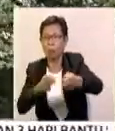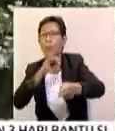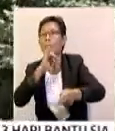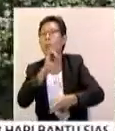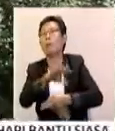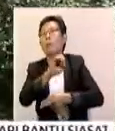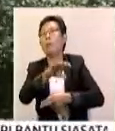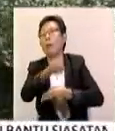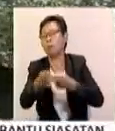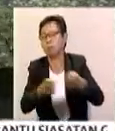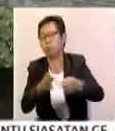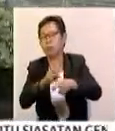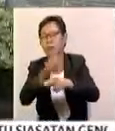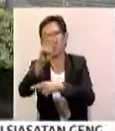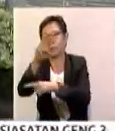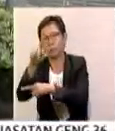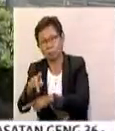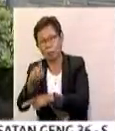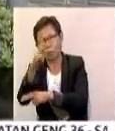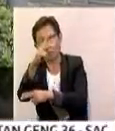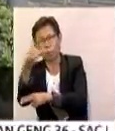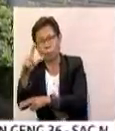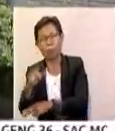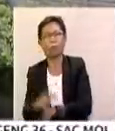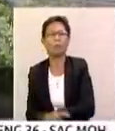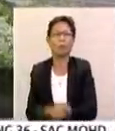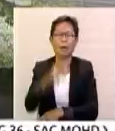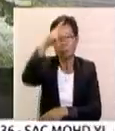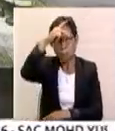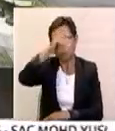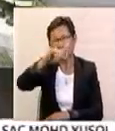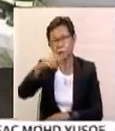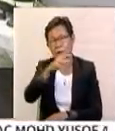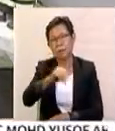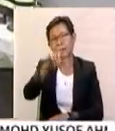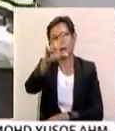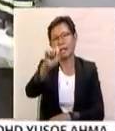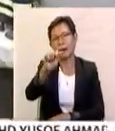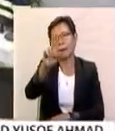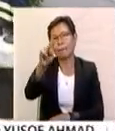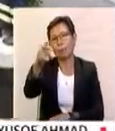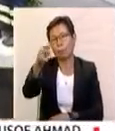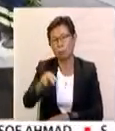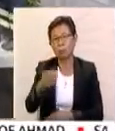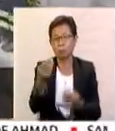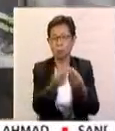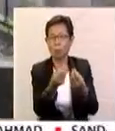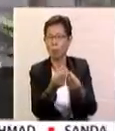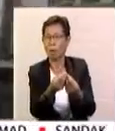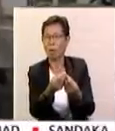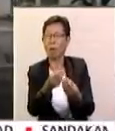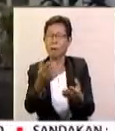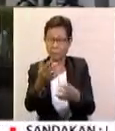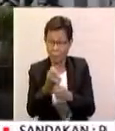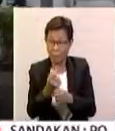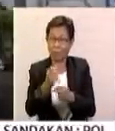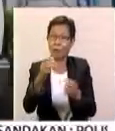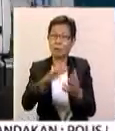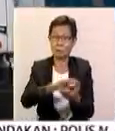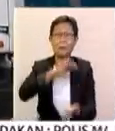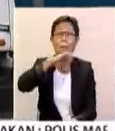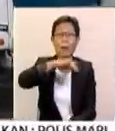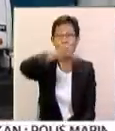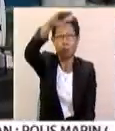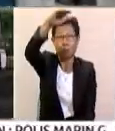sisa pepejal di wilayah Persekutuan Kuala Lumpur, Putrajaya dan Labuan. Jumlah ini dapat dikurangkan